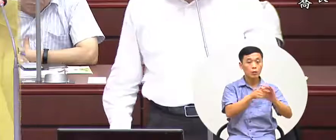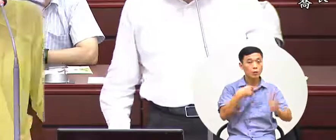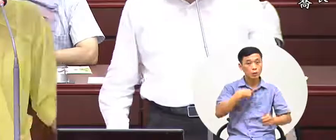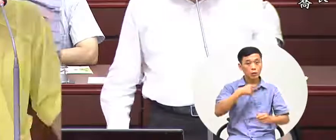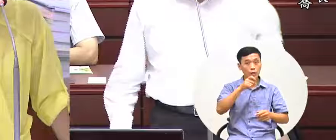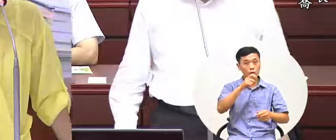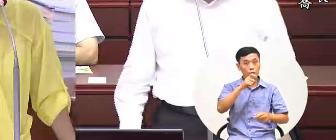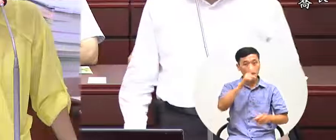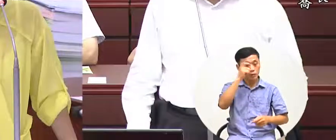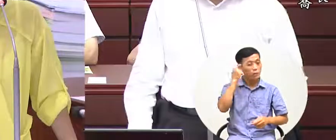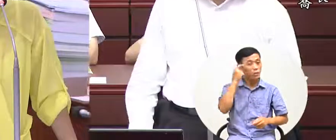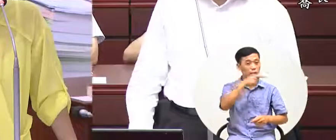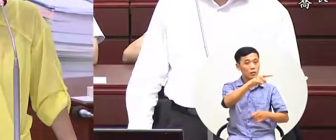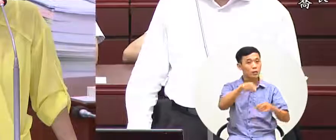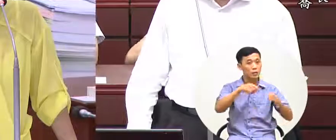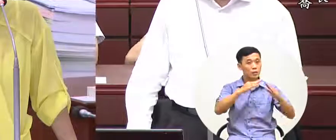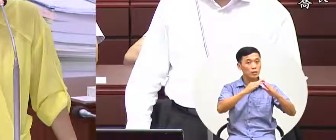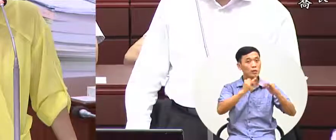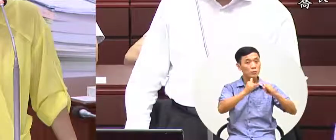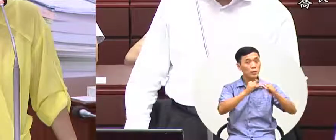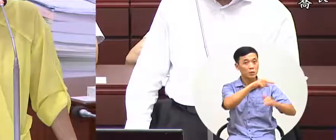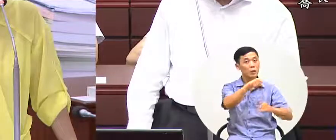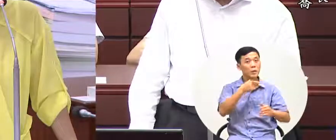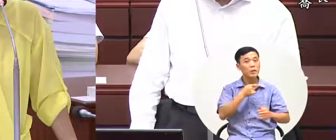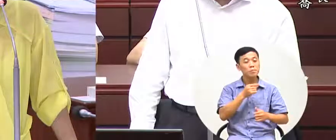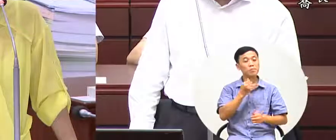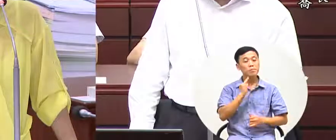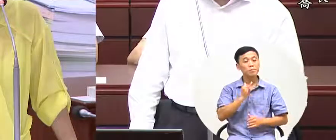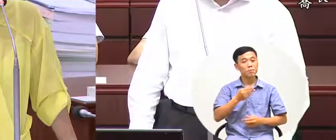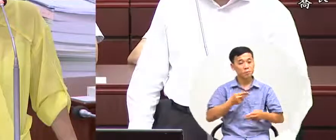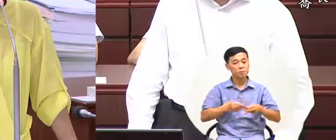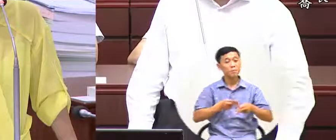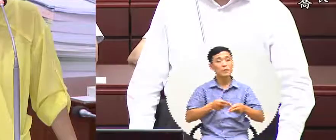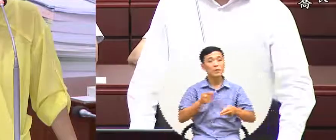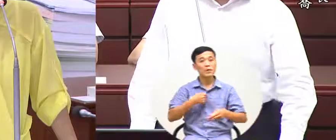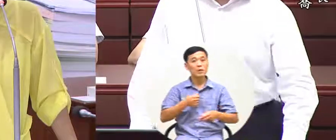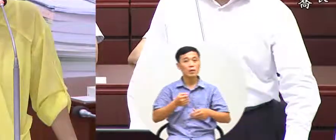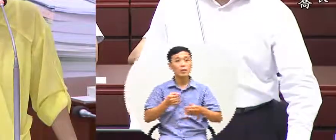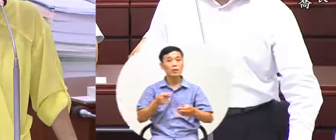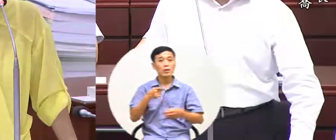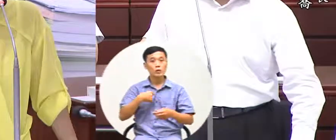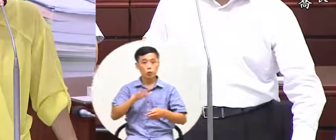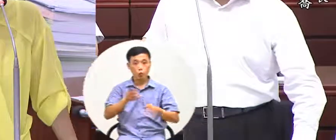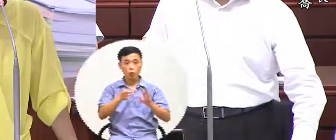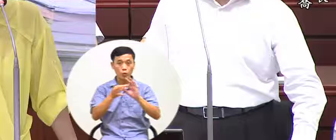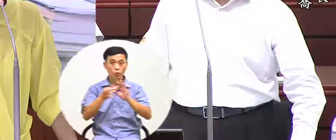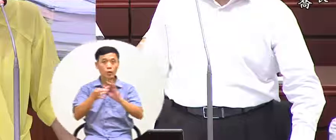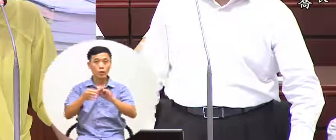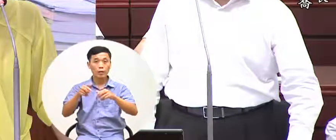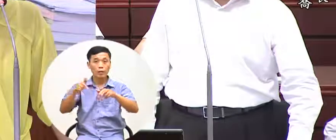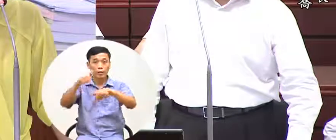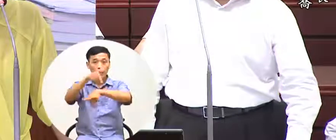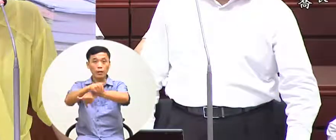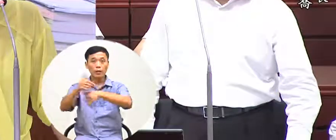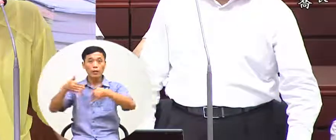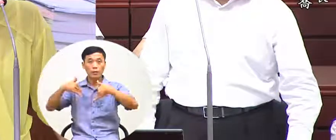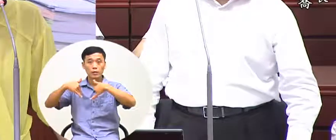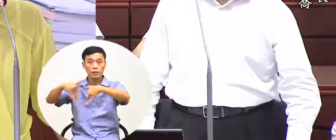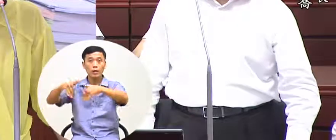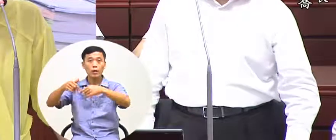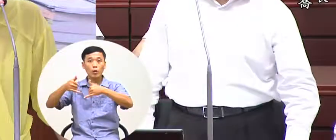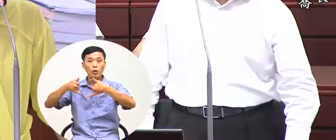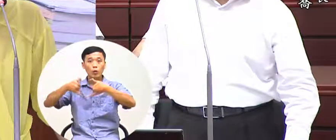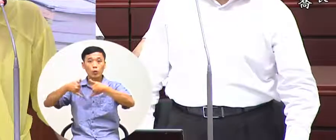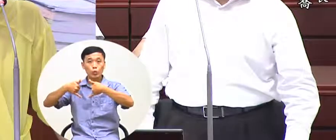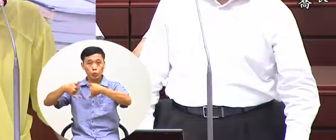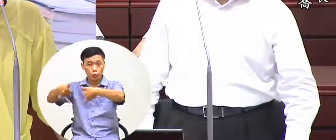非常的积极啦。那这边哈，有关我们南向路道路开辟的部分哈，其实伊